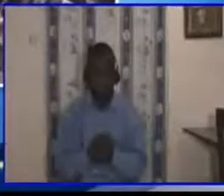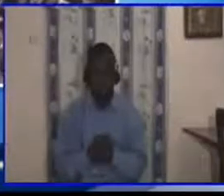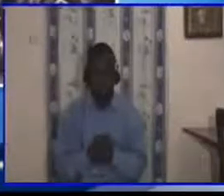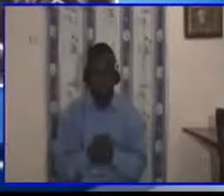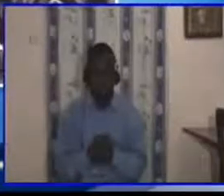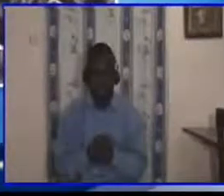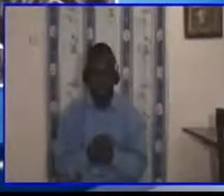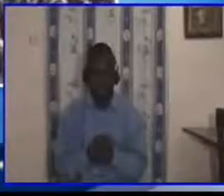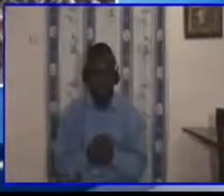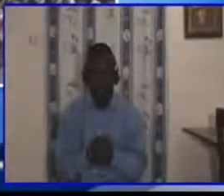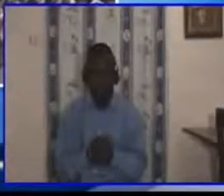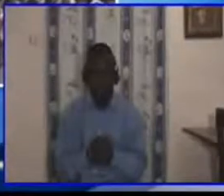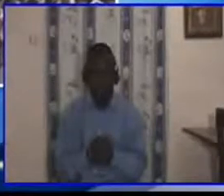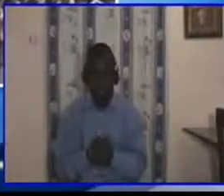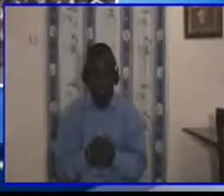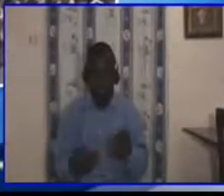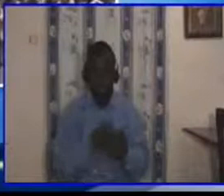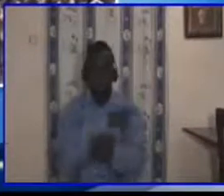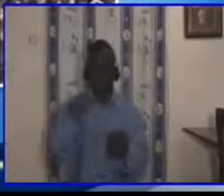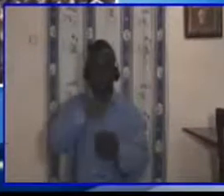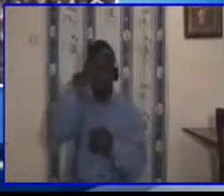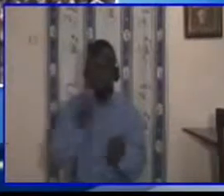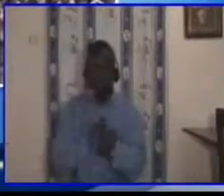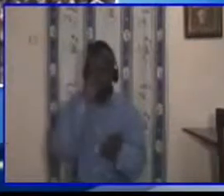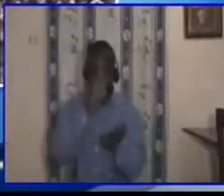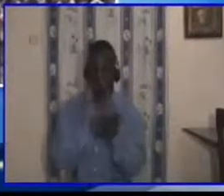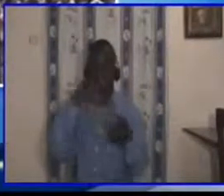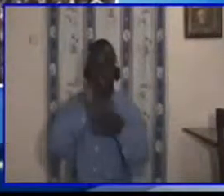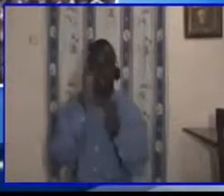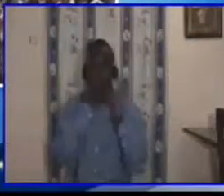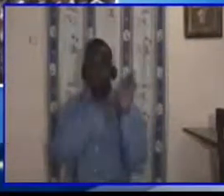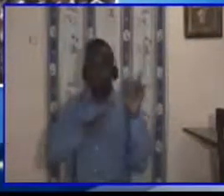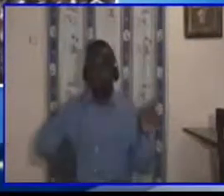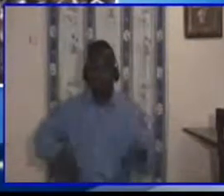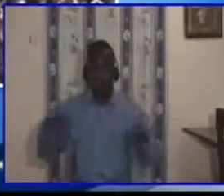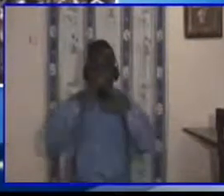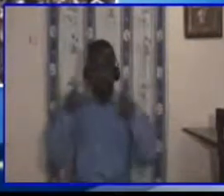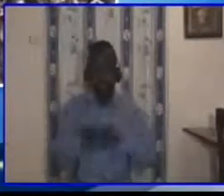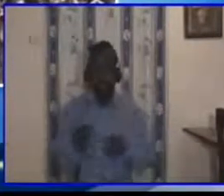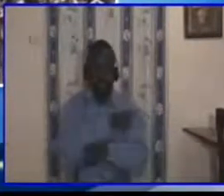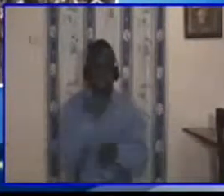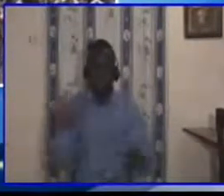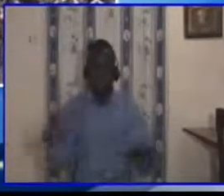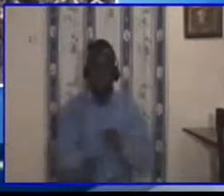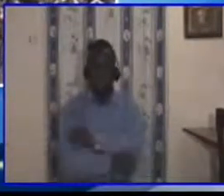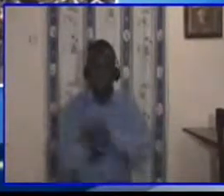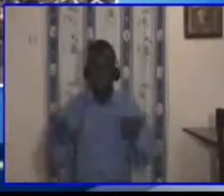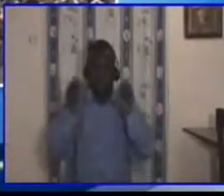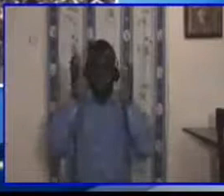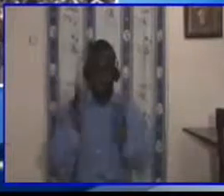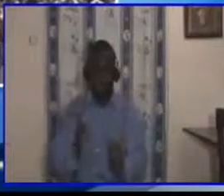quando si tratta del perdono dei peccati voi